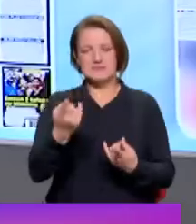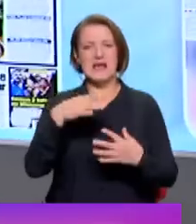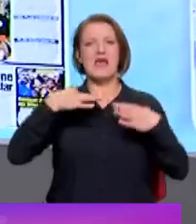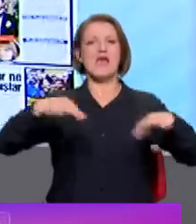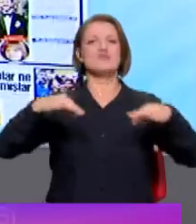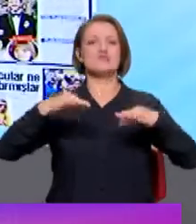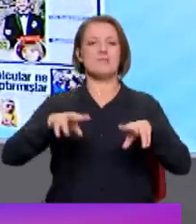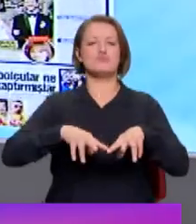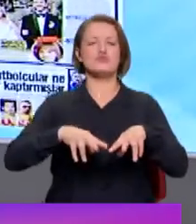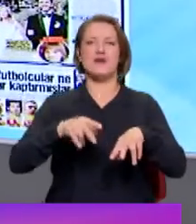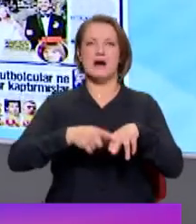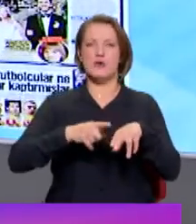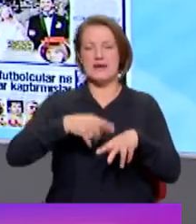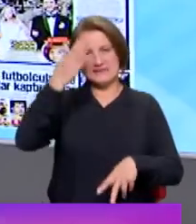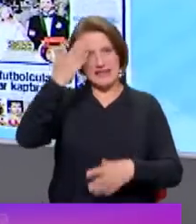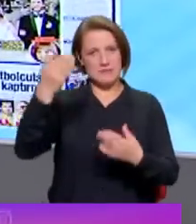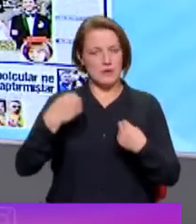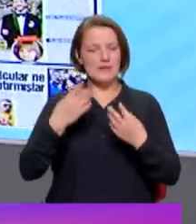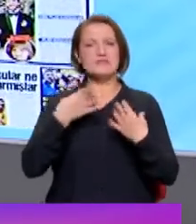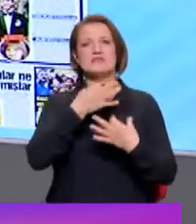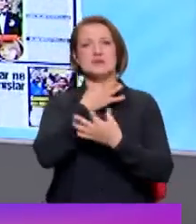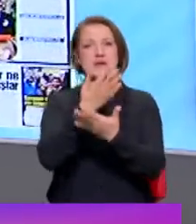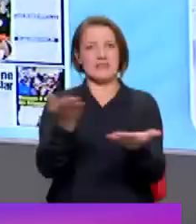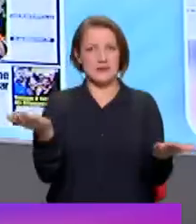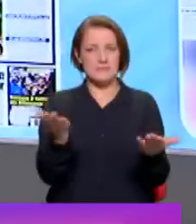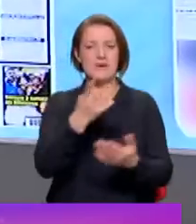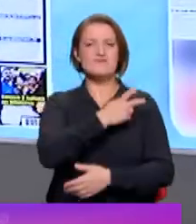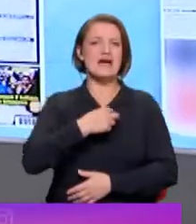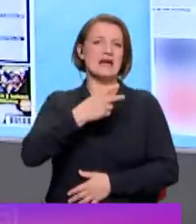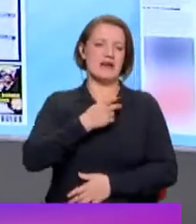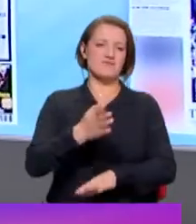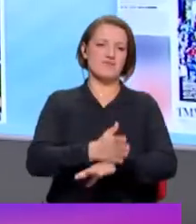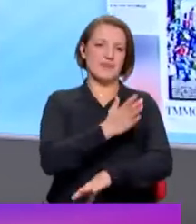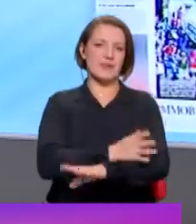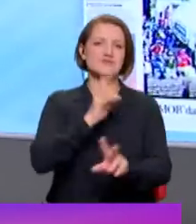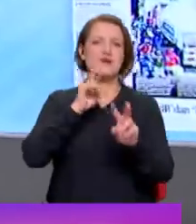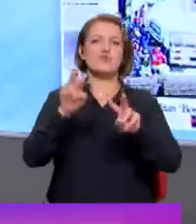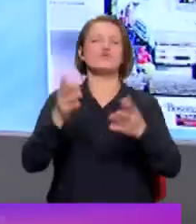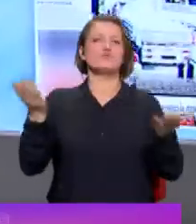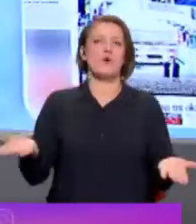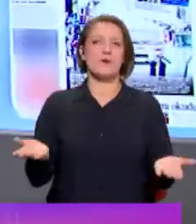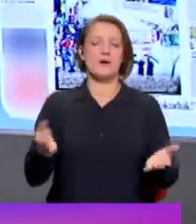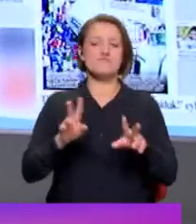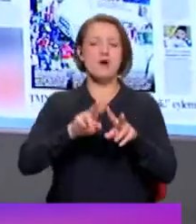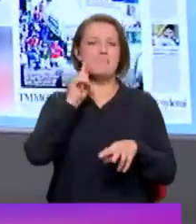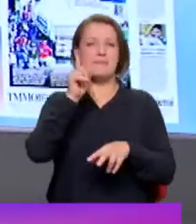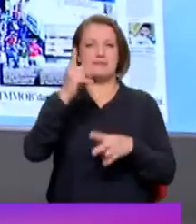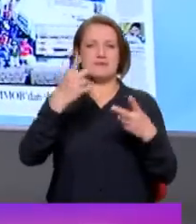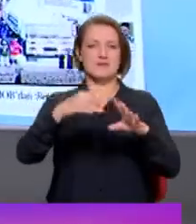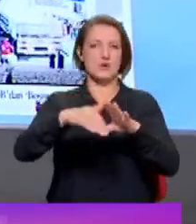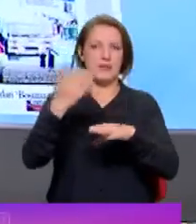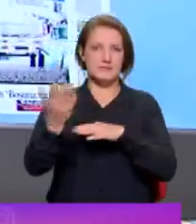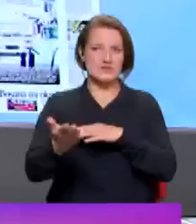Eskişehir'den Mustafa akoya Selamlarını göndermiş Çok teşekkürler vergilerden vatandaş görünmüyor artık diye Murat Bey bir mesaj